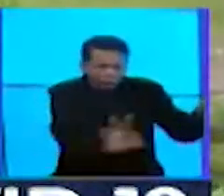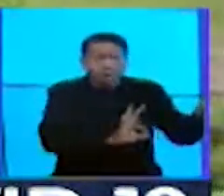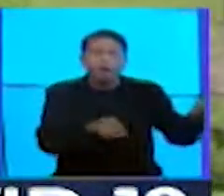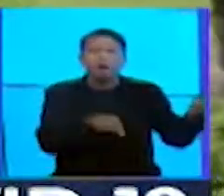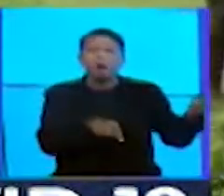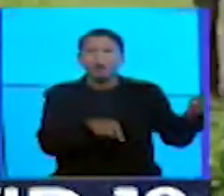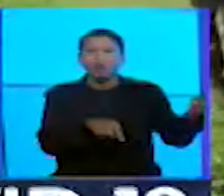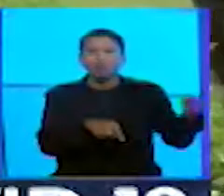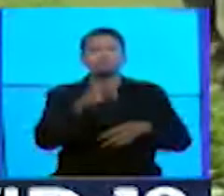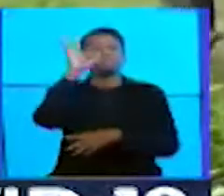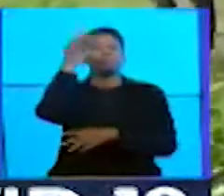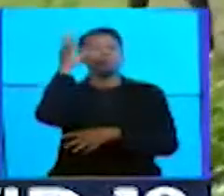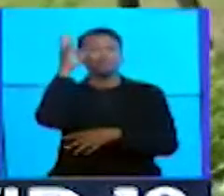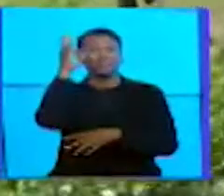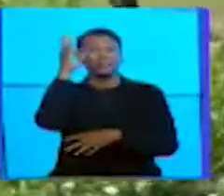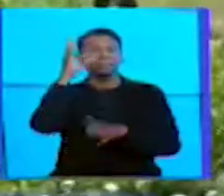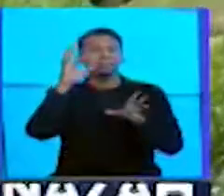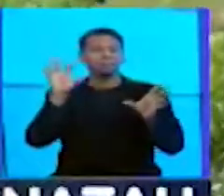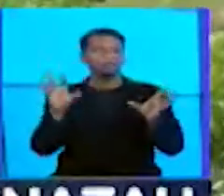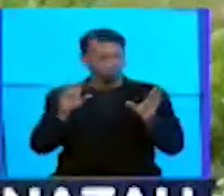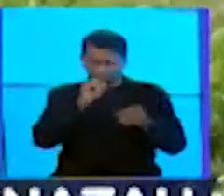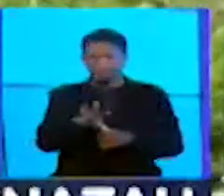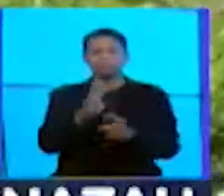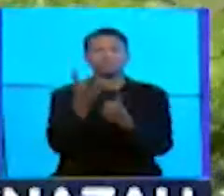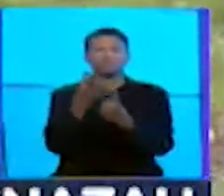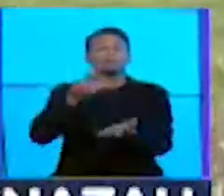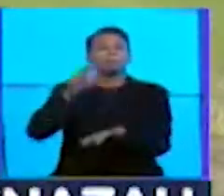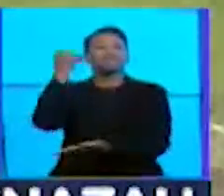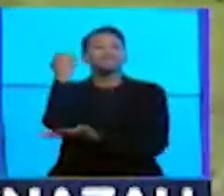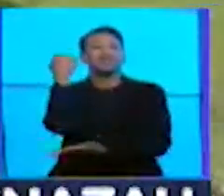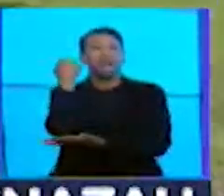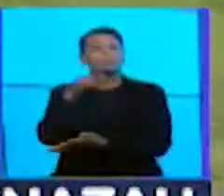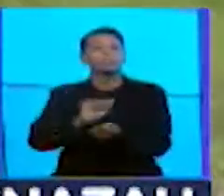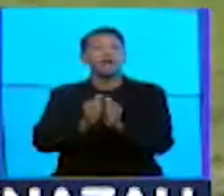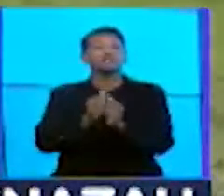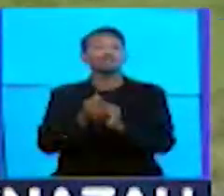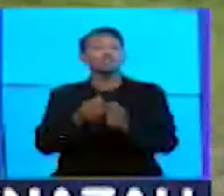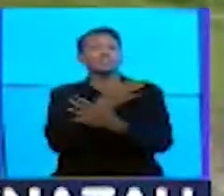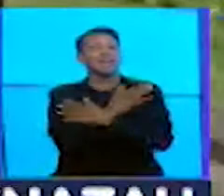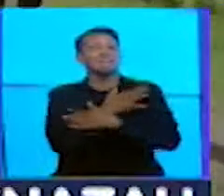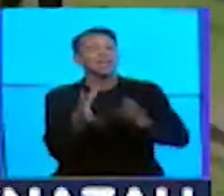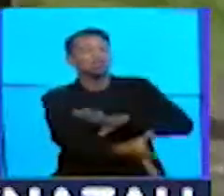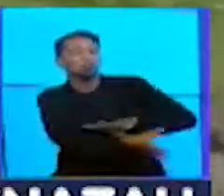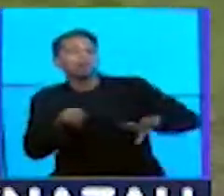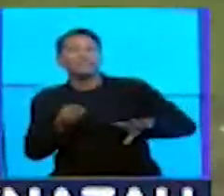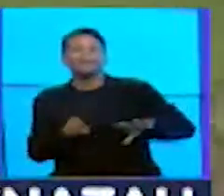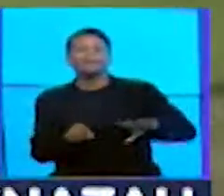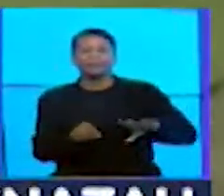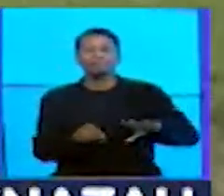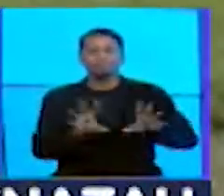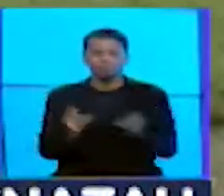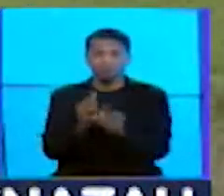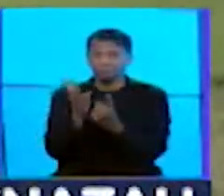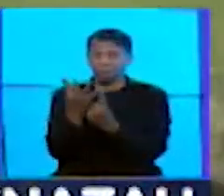menetapkan 14 tersangka pencurian jenazah COVID-19 dari TPU Bilalange, Parepare. 14 tersangka diamankan polisi dari 2